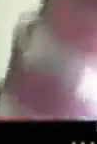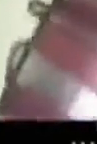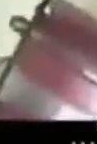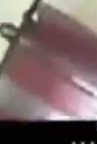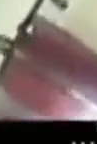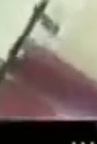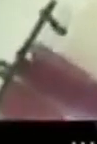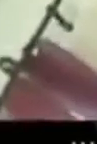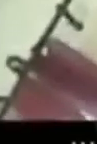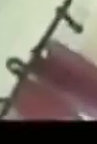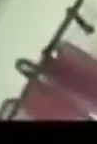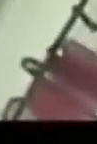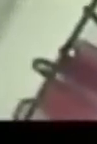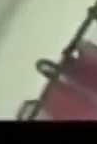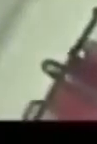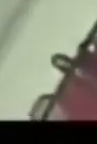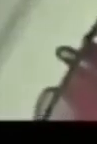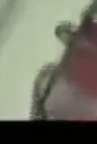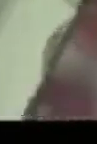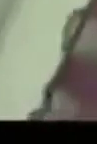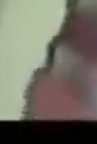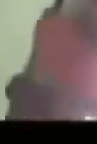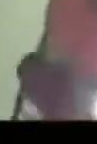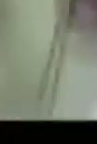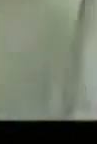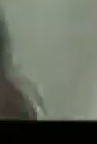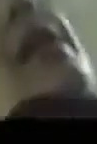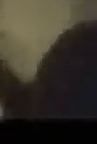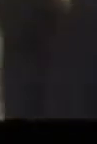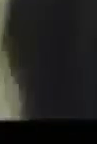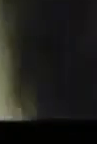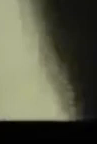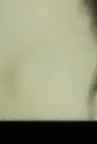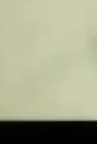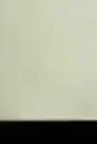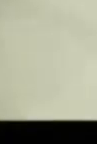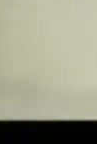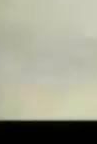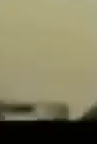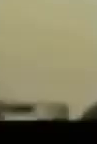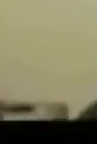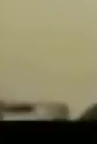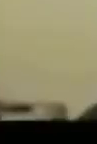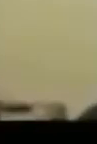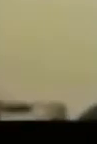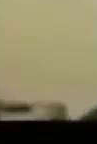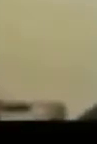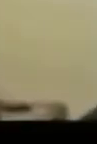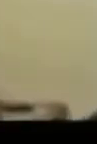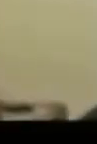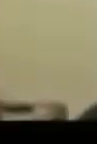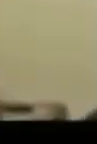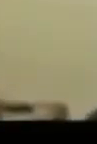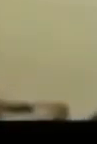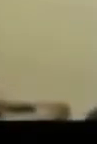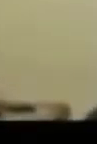באמת, אבל אתה יודע, אני לא... טוב, לא, אני מקווה שלפחות בגין הסיפור הזה ערוץ 10 יהיה...